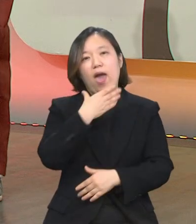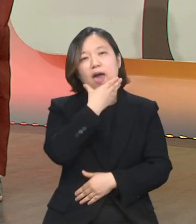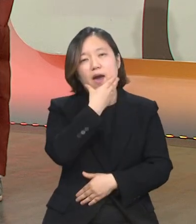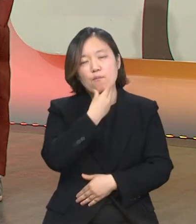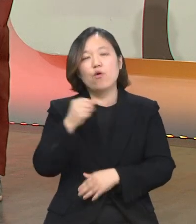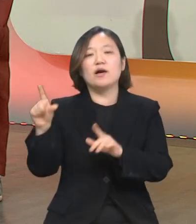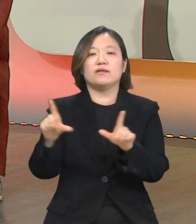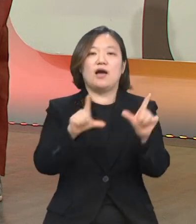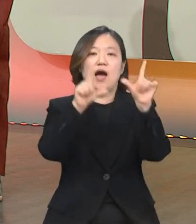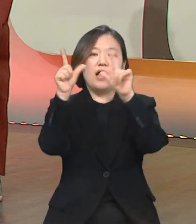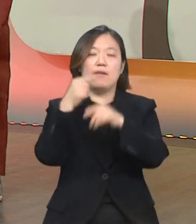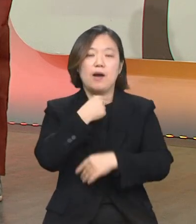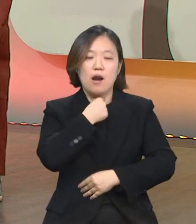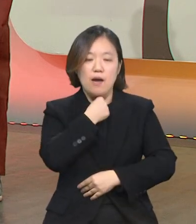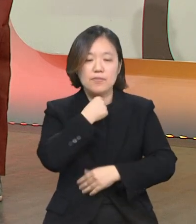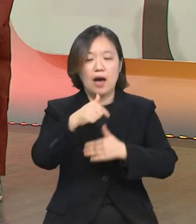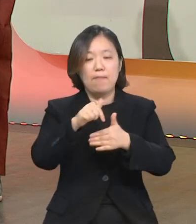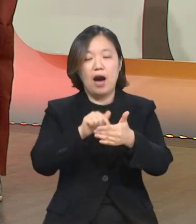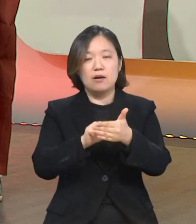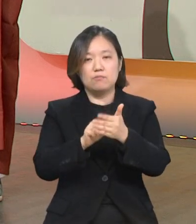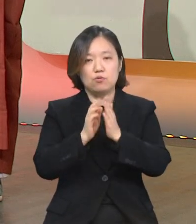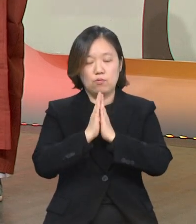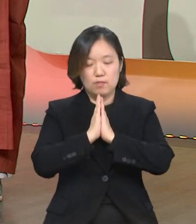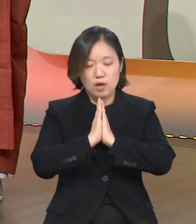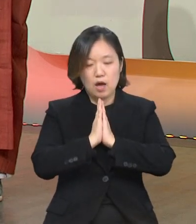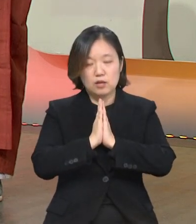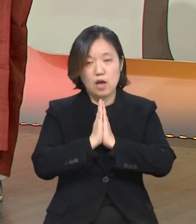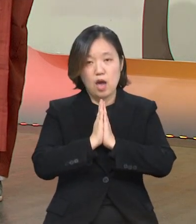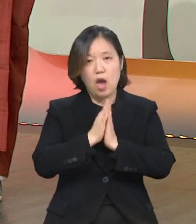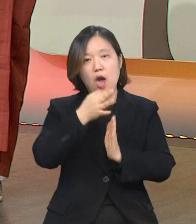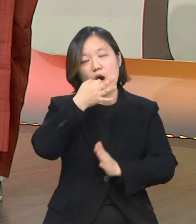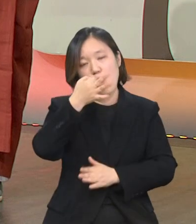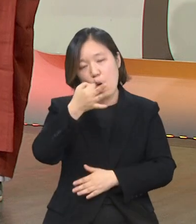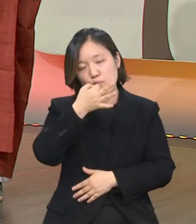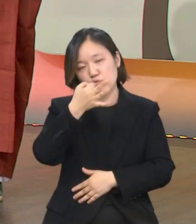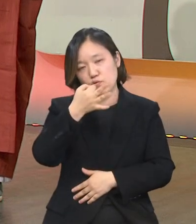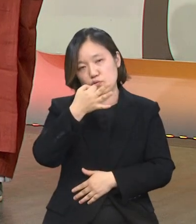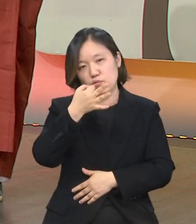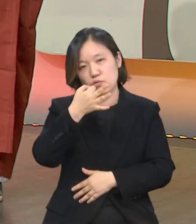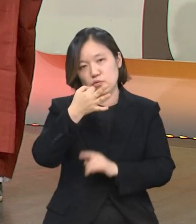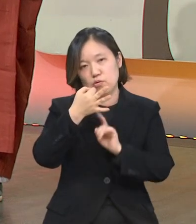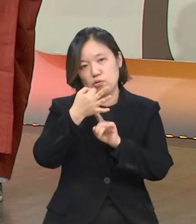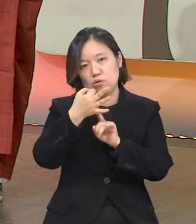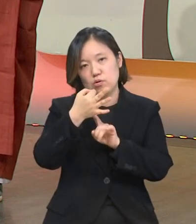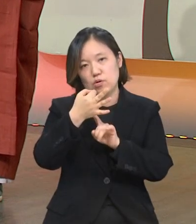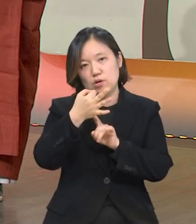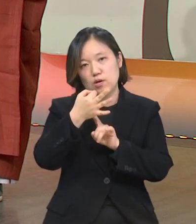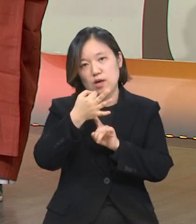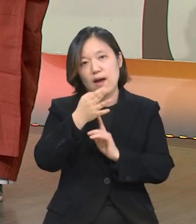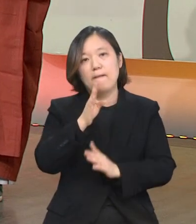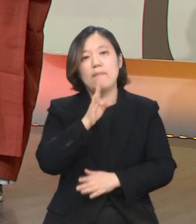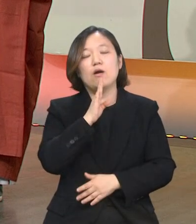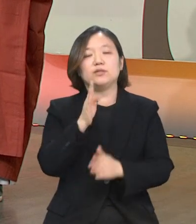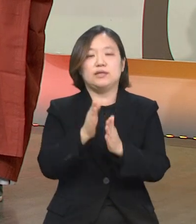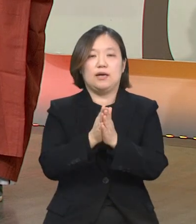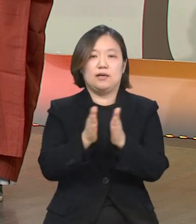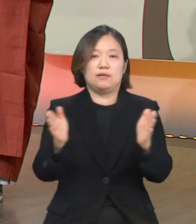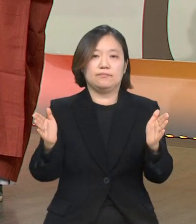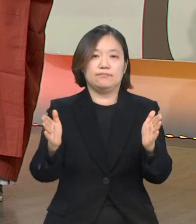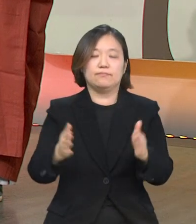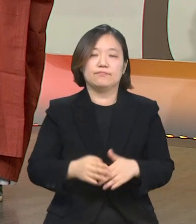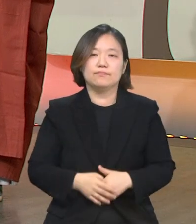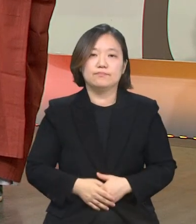행복하기를 발언합니다라는 마음으로 염불하고 기도하는 거 크게 바로 첫걸음이